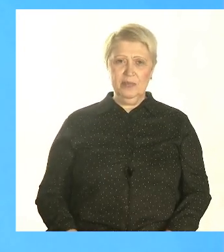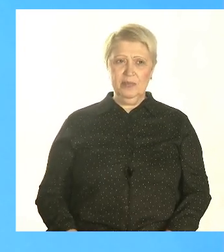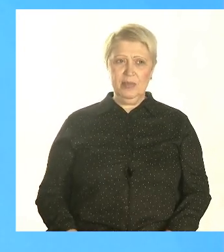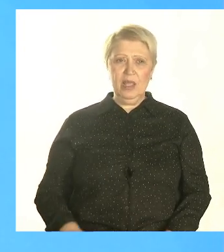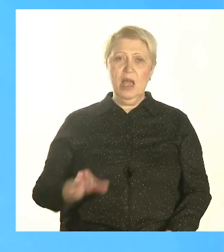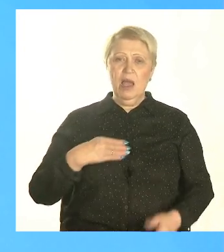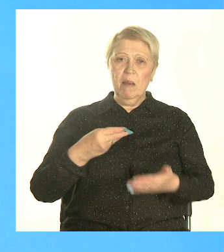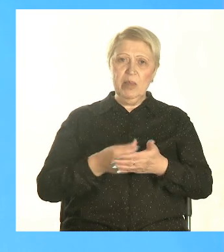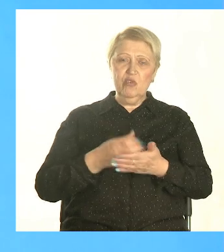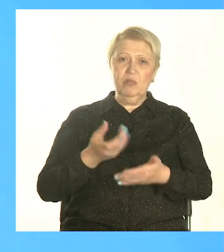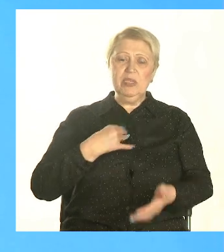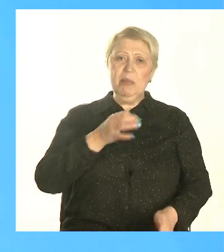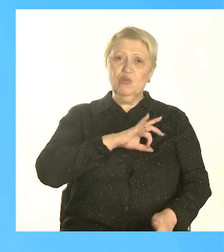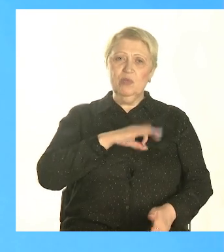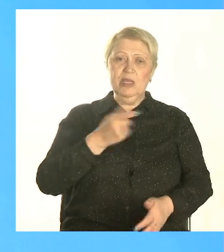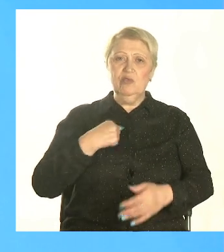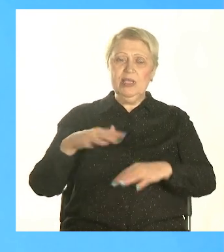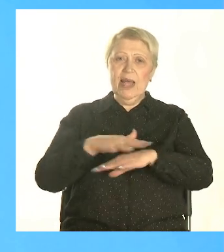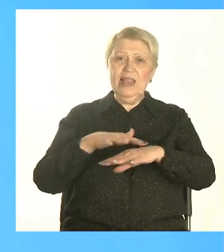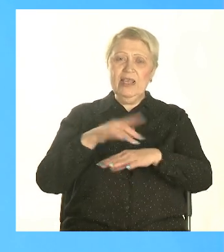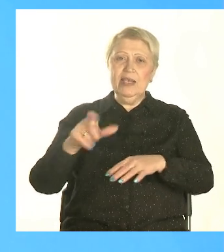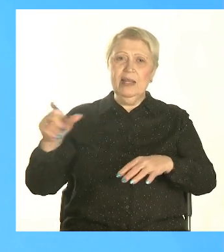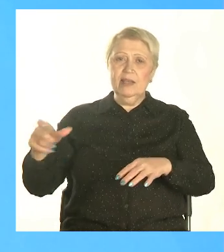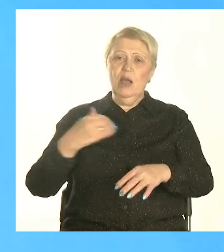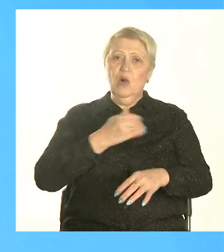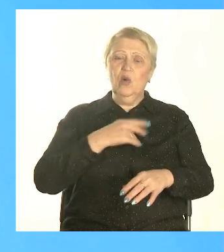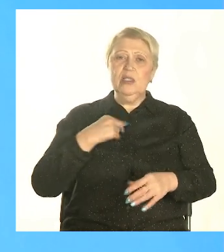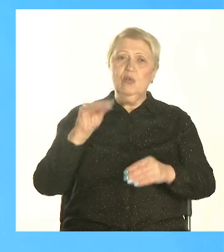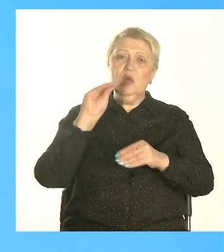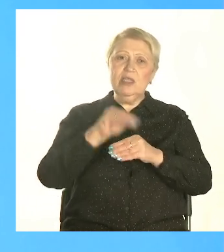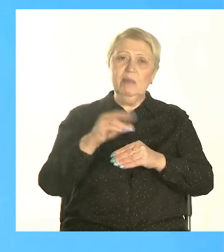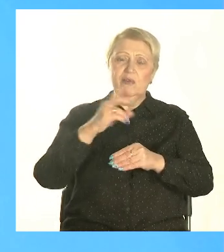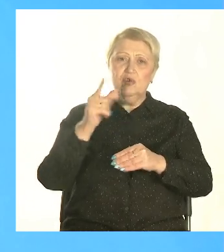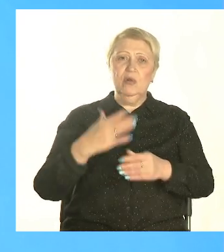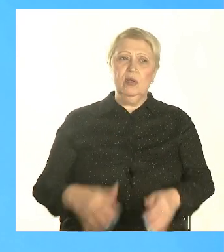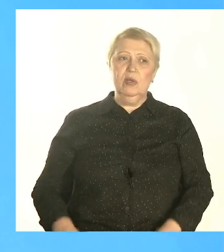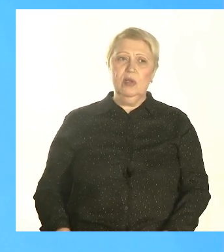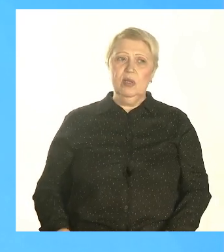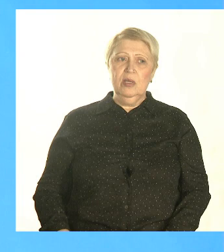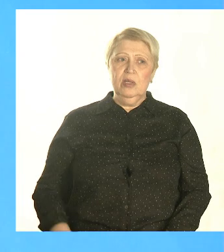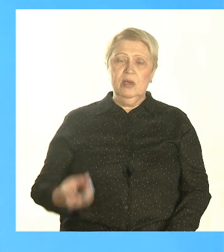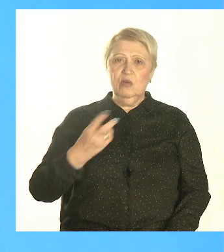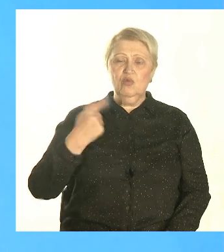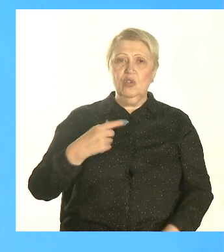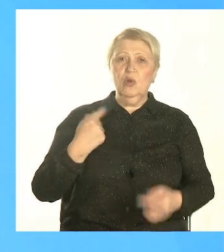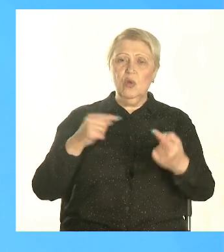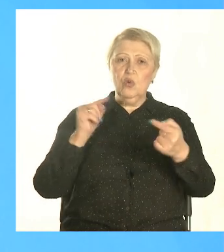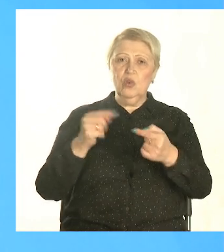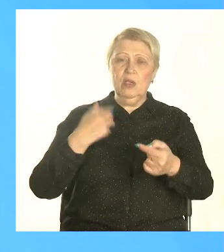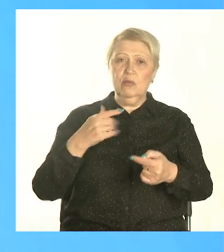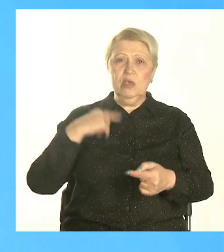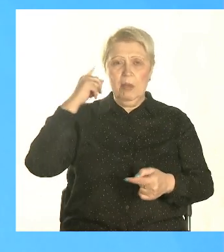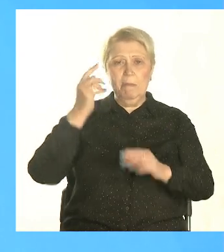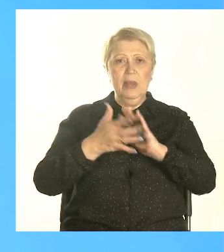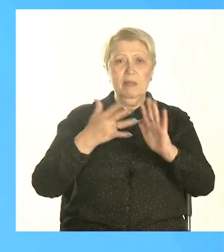Просто нужно понимать, знаете, хотелось все-таки добавить, когда слышишь по телефону и говорят о том, что меня все равно куда вывозят, надо четко понимать, что, знаете, жить по принципу «после нас